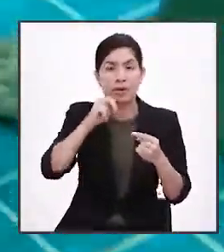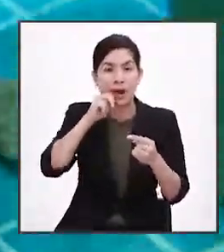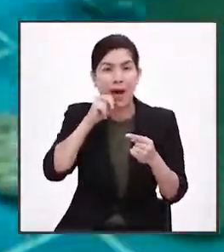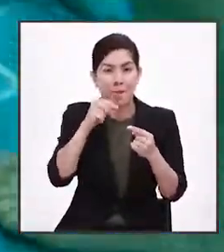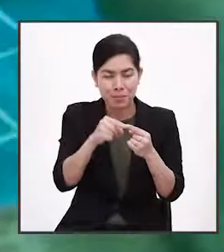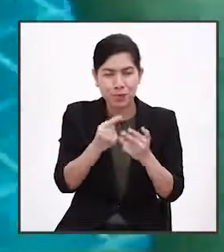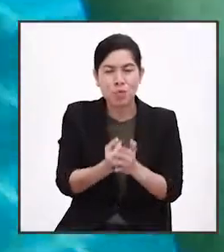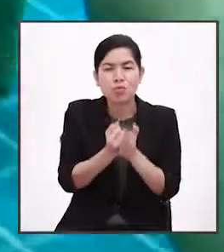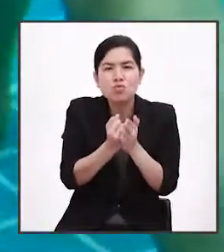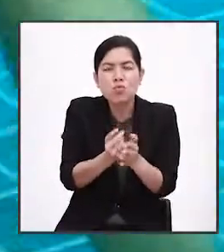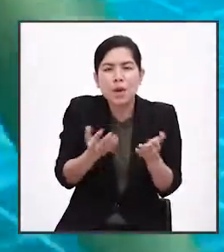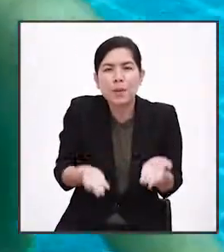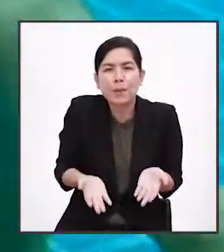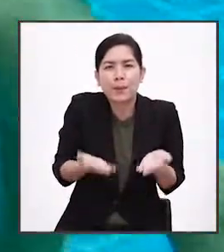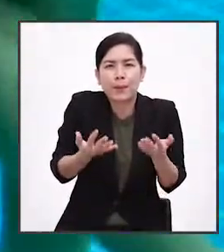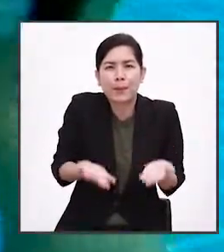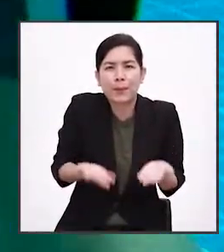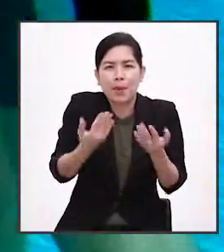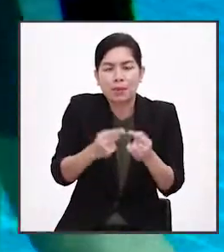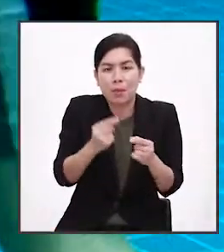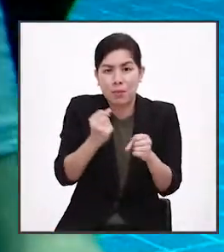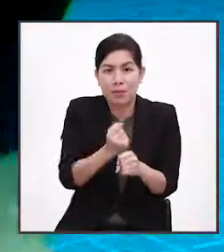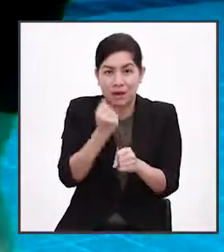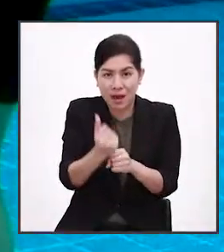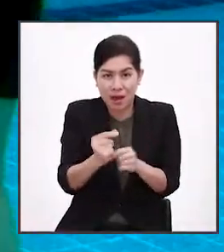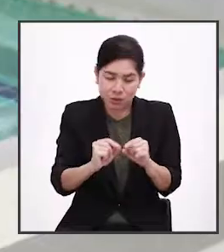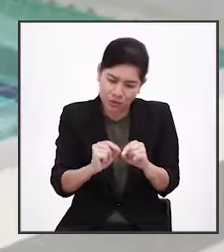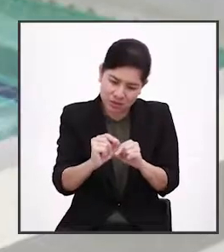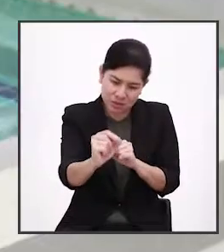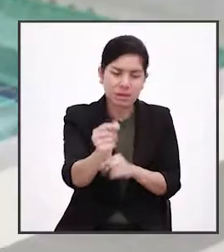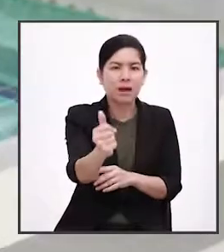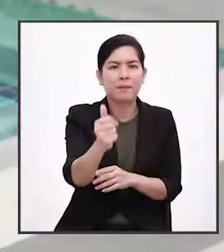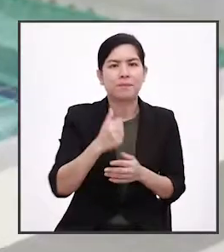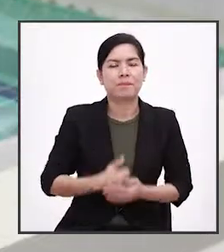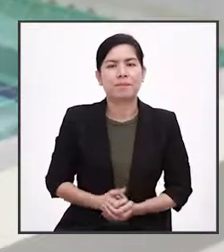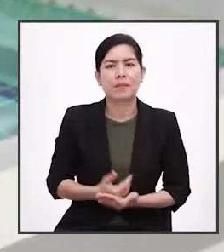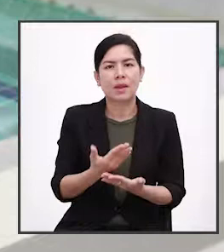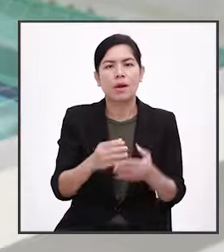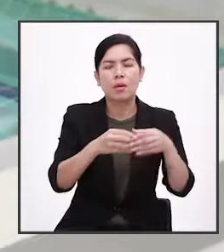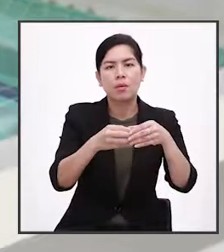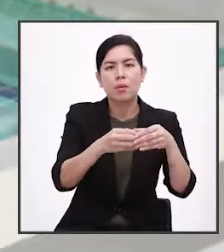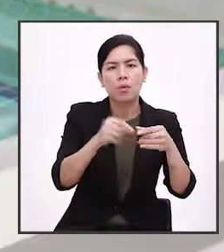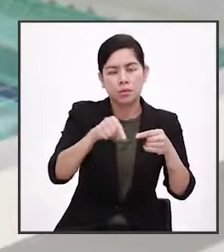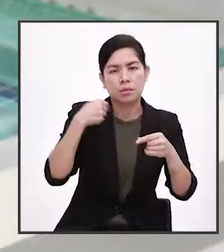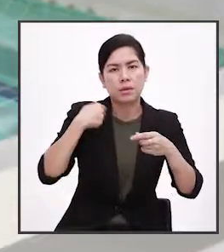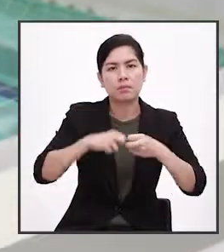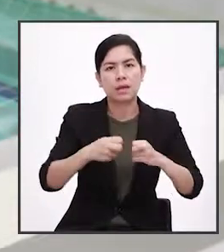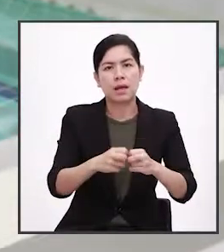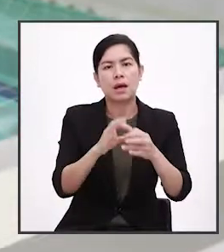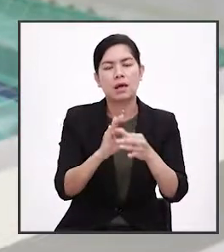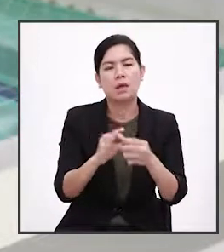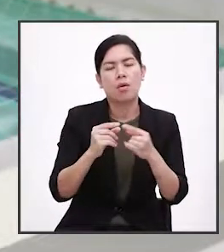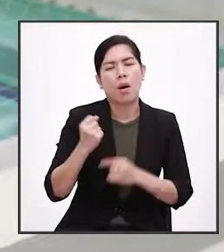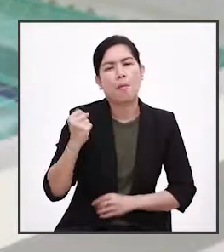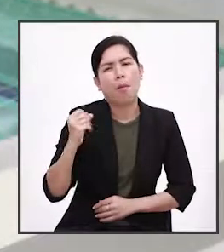งน้ำหนักทำให้คนไข้สามารถฝึกกับเราได้ระยะทางที่นานขึ้นระยะทางที่มากขึ้นด้วยและอีกอย่างนึงนะครับในกลุ่มคนไข้ที่มีปัญหาเรื่องอ่อนแรงและการทรงตัว